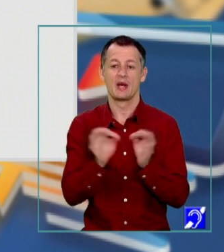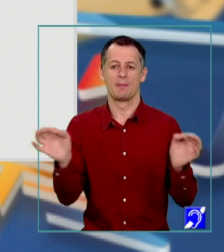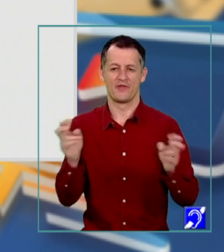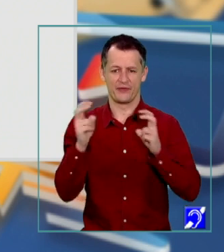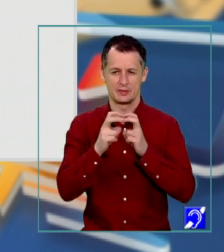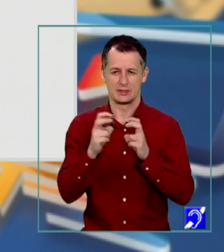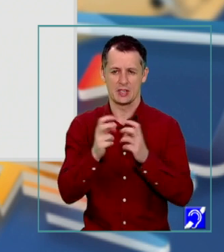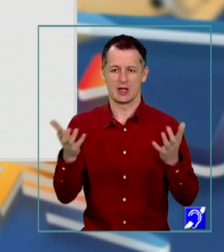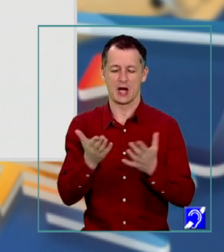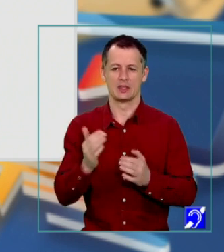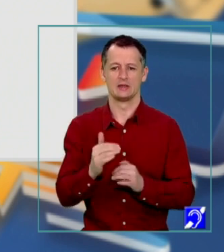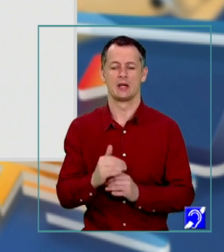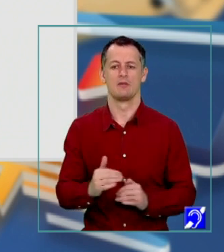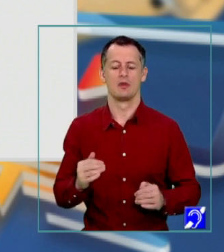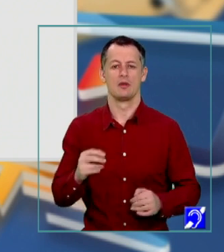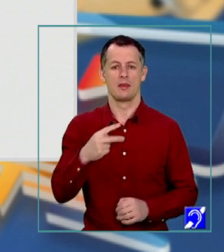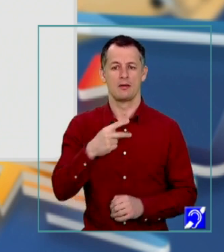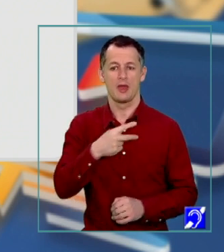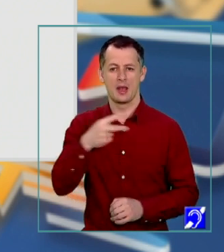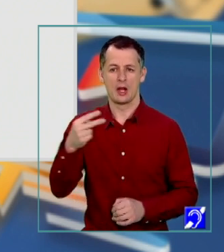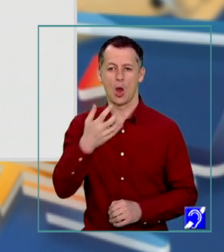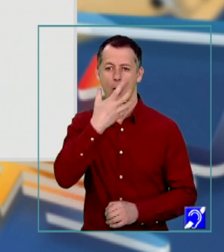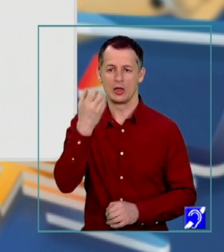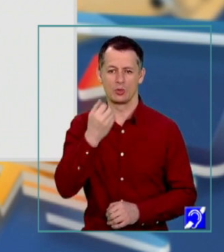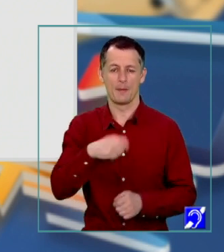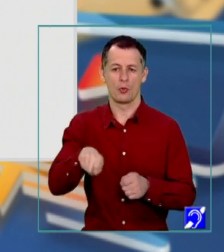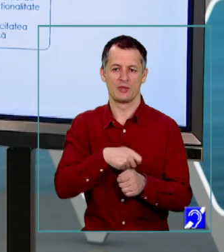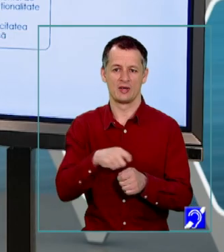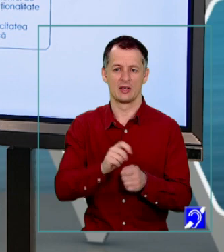care este egală cu căldura necesară